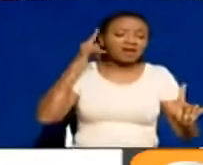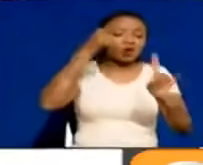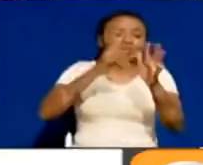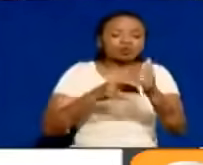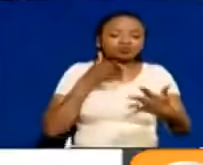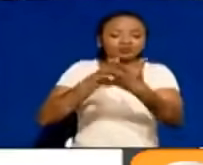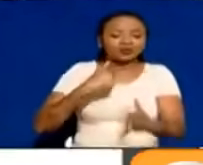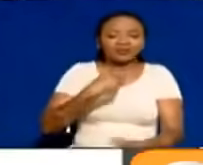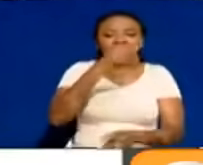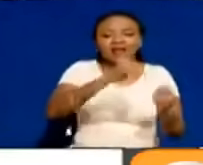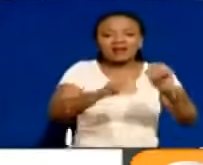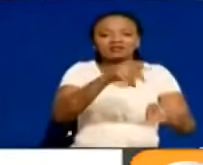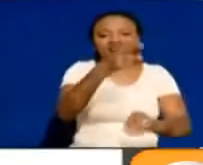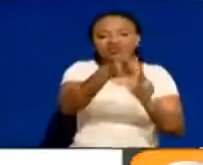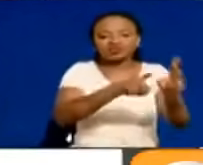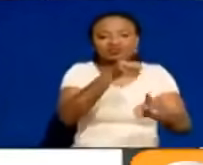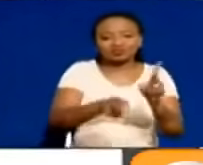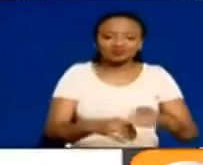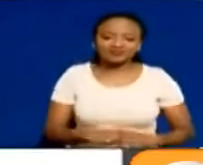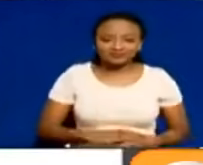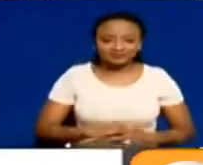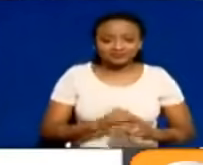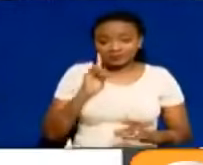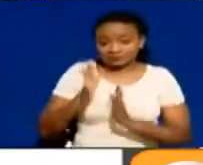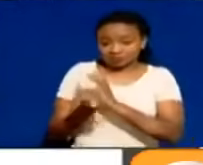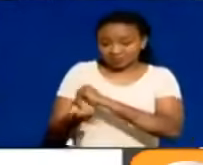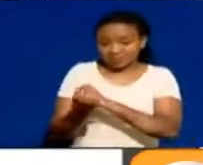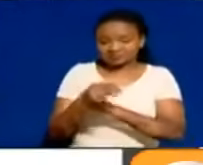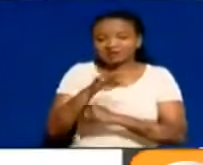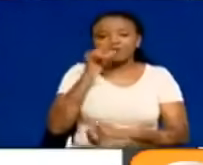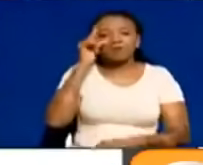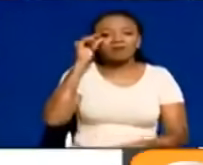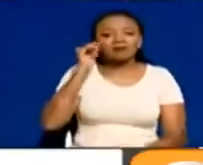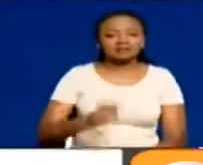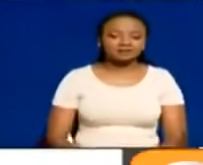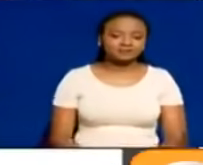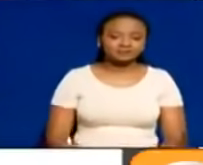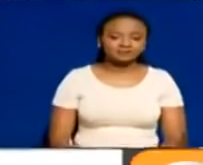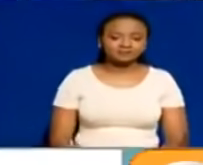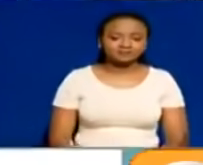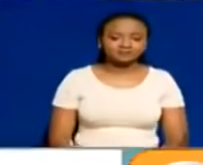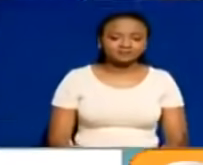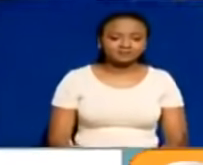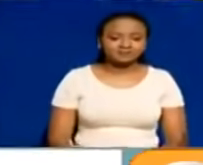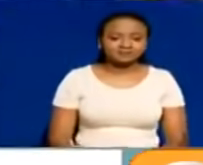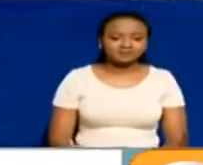ya kushinda kinyang'anyiro cha urais katika uchaguzi mkuu ujao. Na Francis Mtalaki anaarifu kutoka Mombasa.